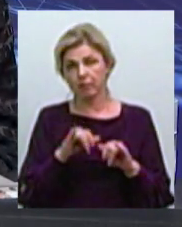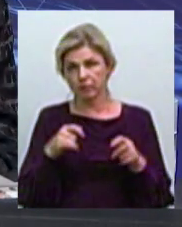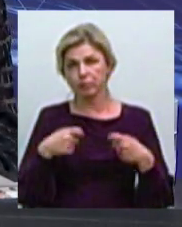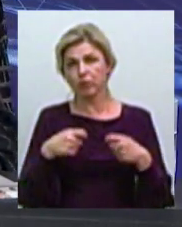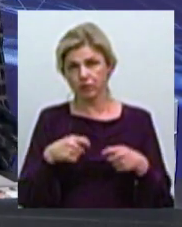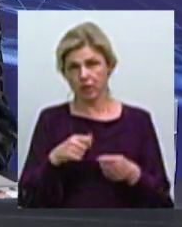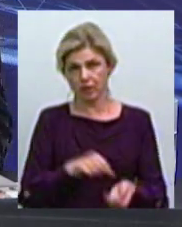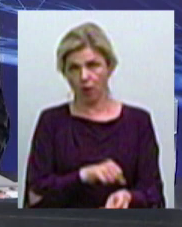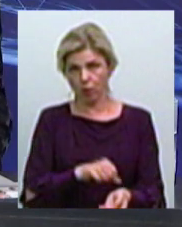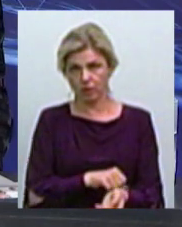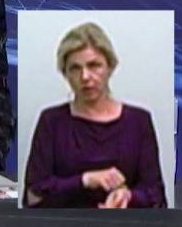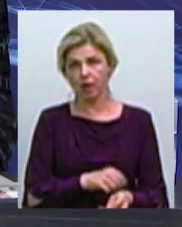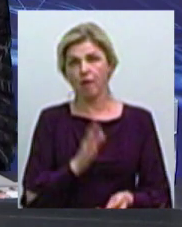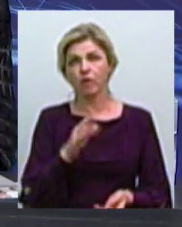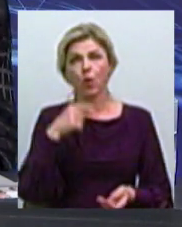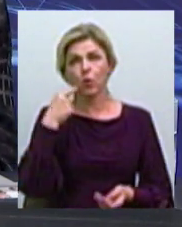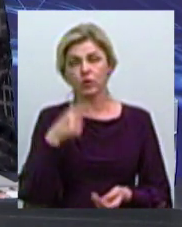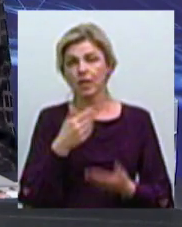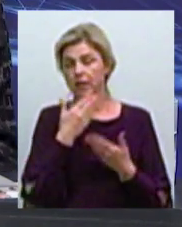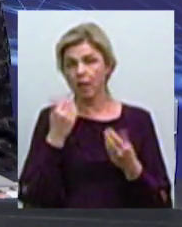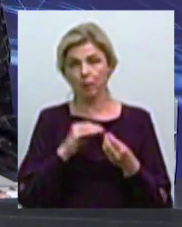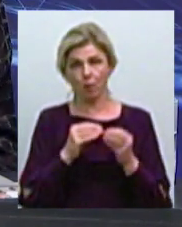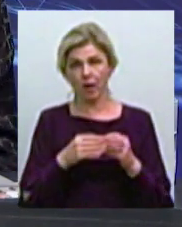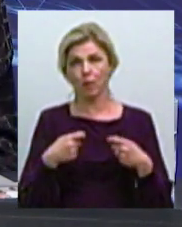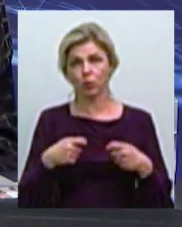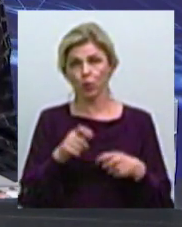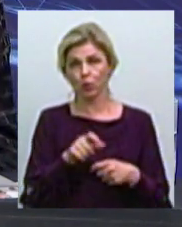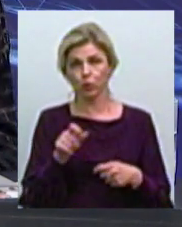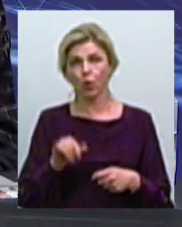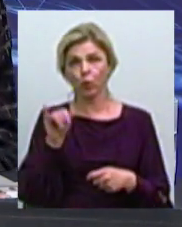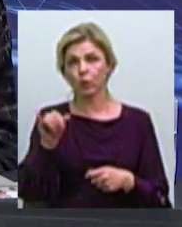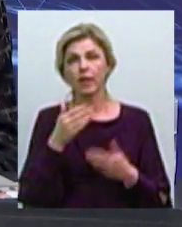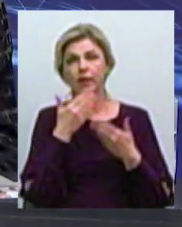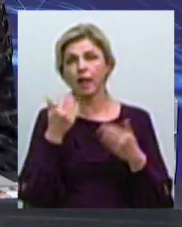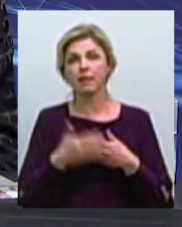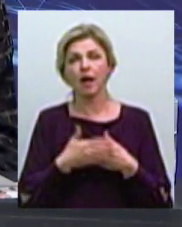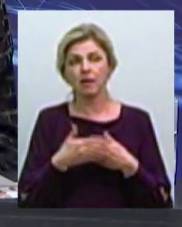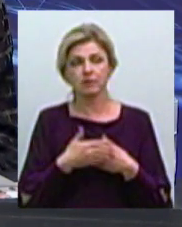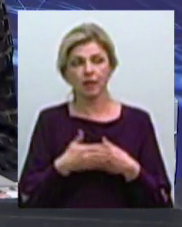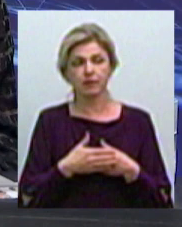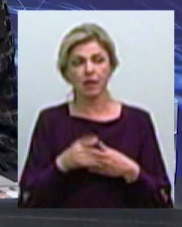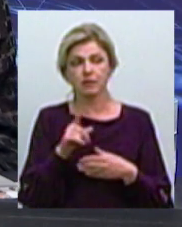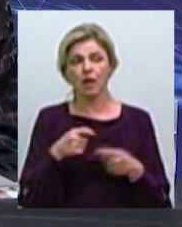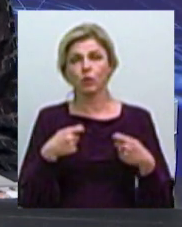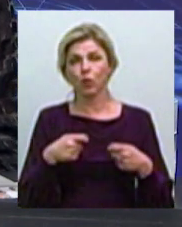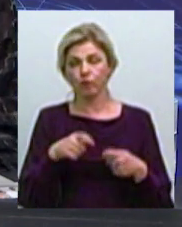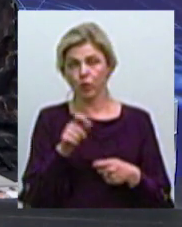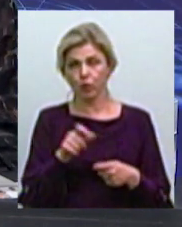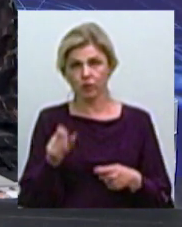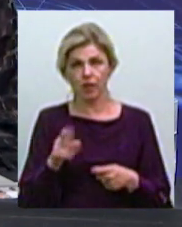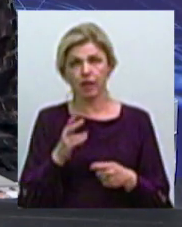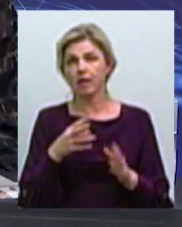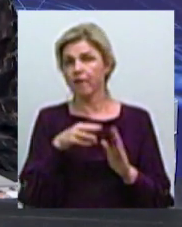средств. В России, например, нет проблемы торговли людьми, у них нет наказания за торговлю людьми.